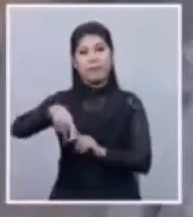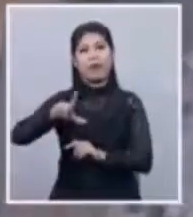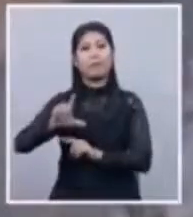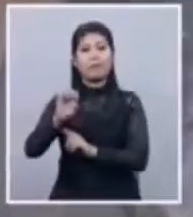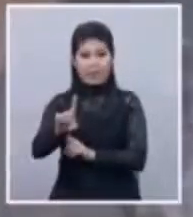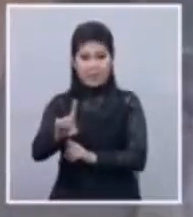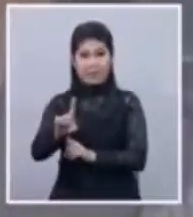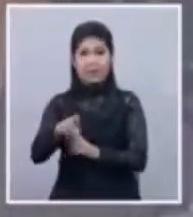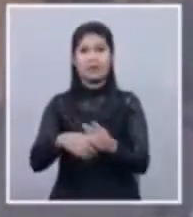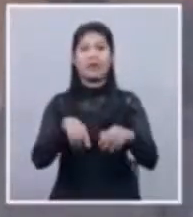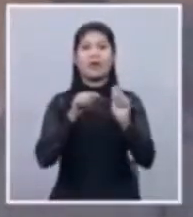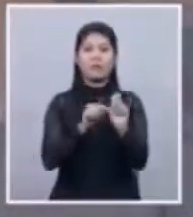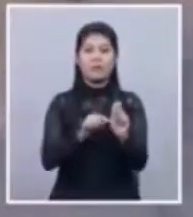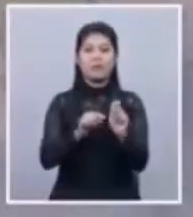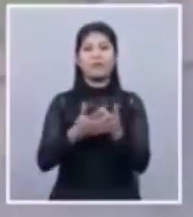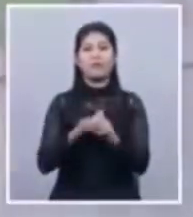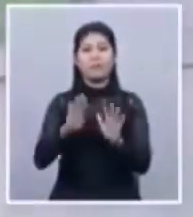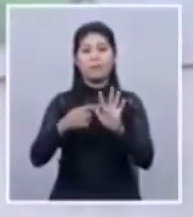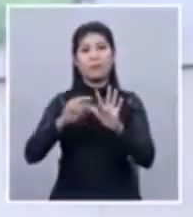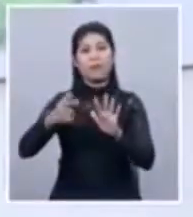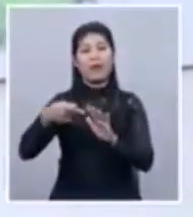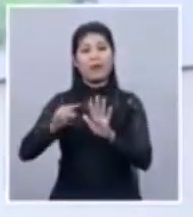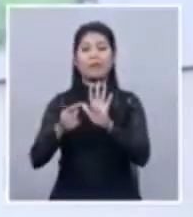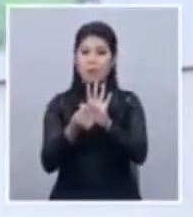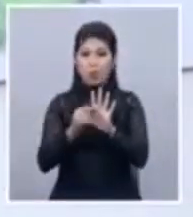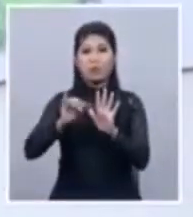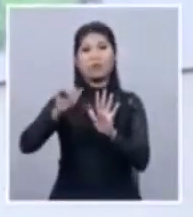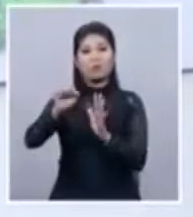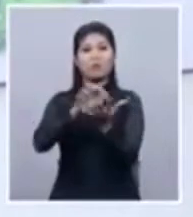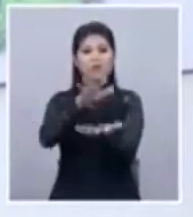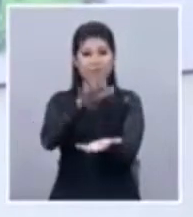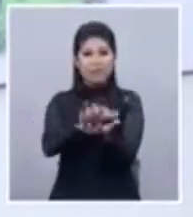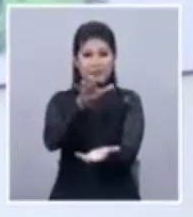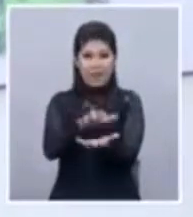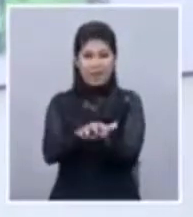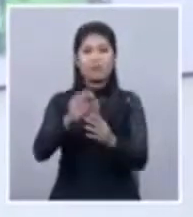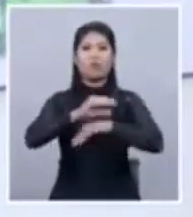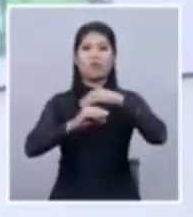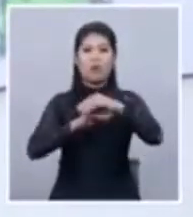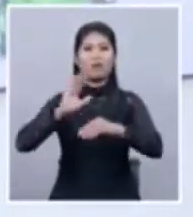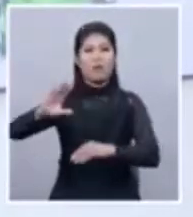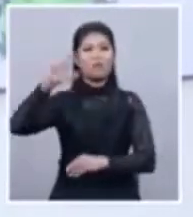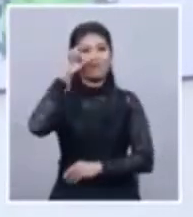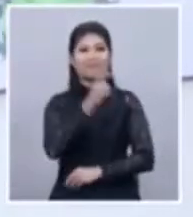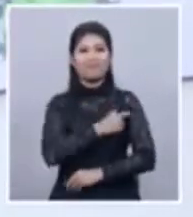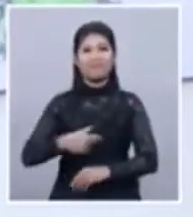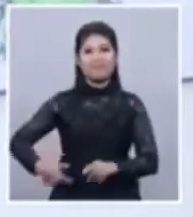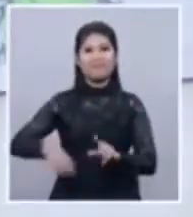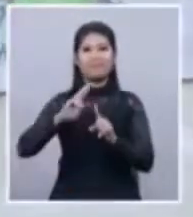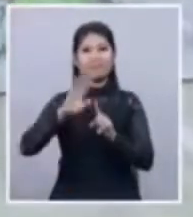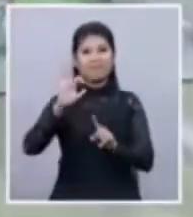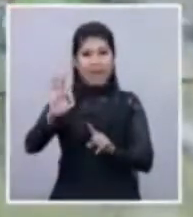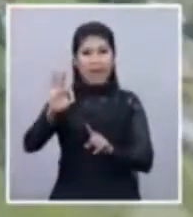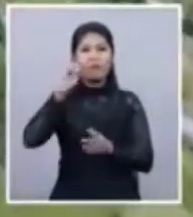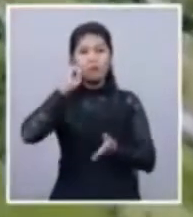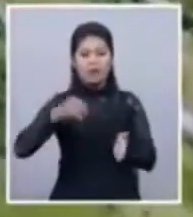างปูอำเภอเมืองจังหวัดสมุทรปราการโครงการในพระราชดำริของพระบาทสมเด็จพระเจ้าอยู่หัวรัชกาลที่9ในการระบายน้ำ